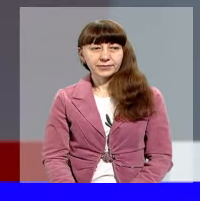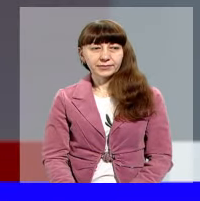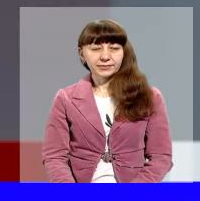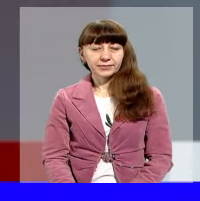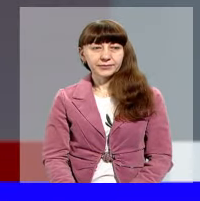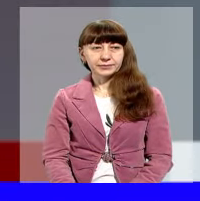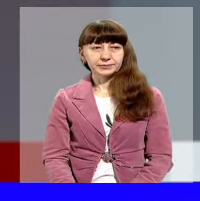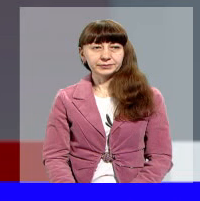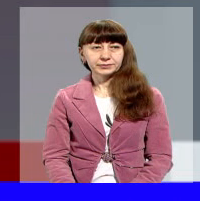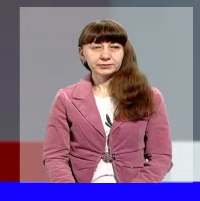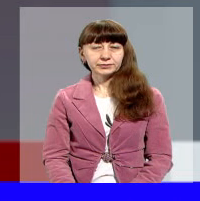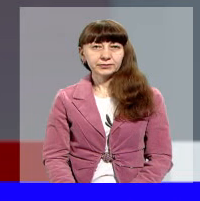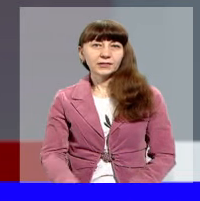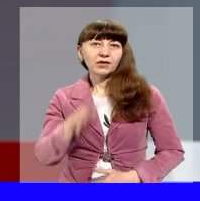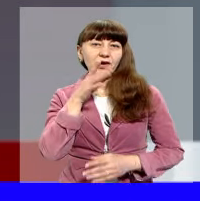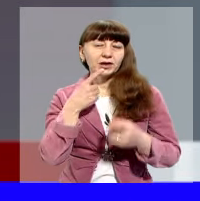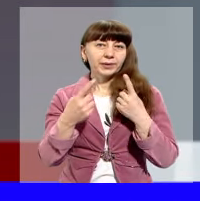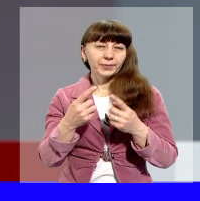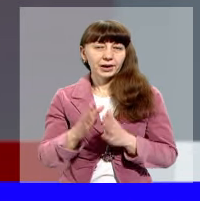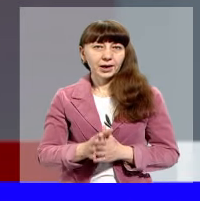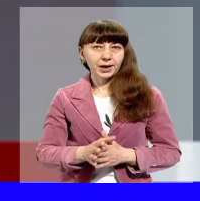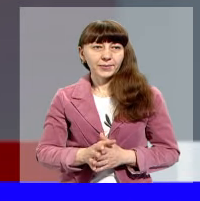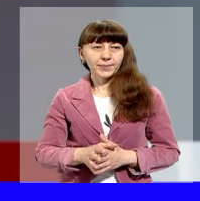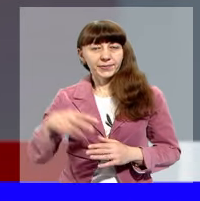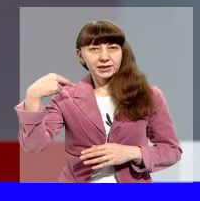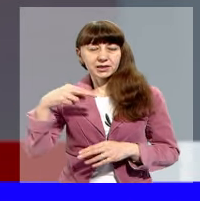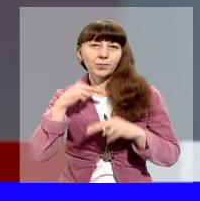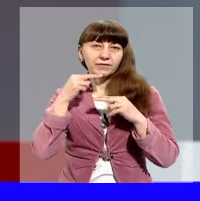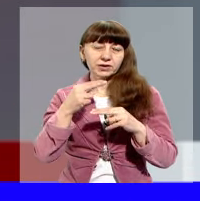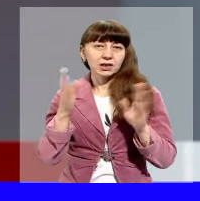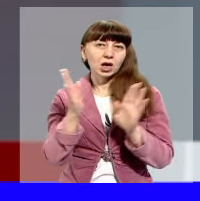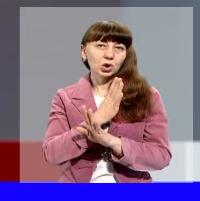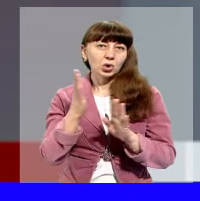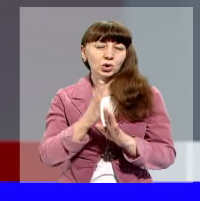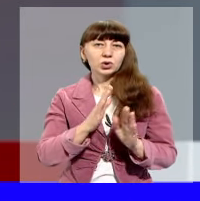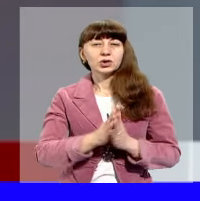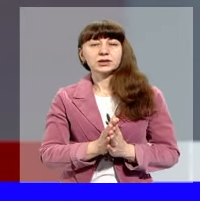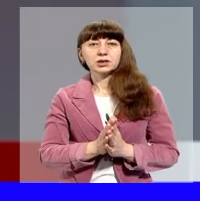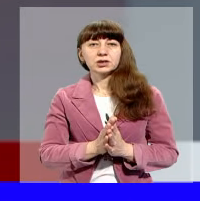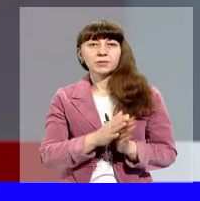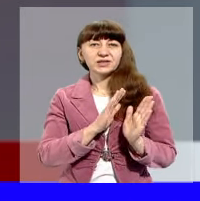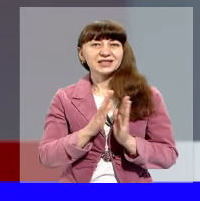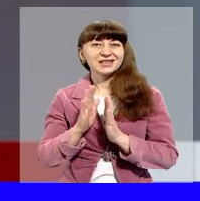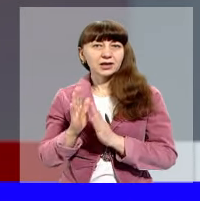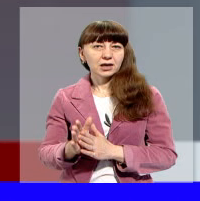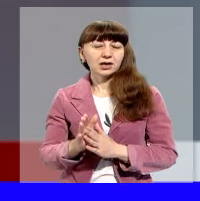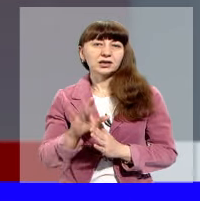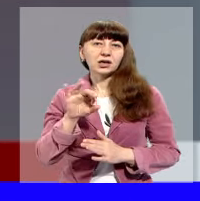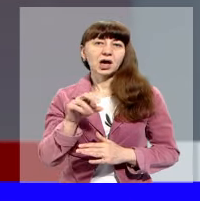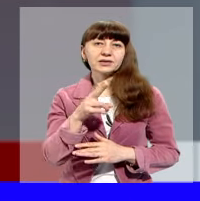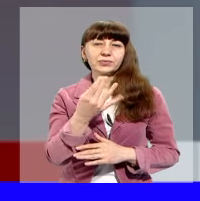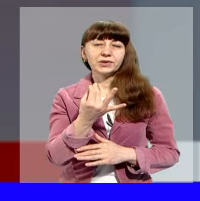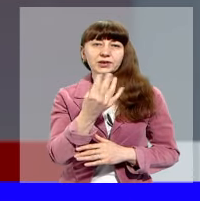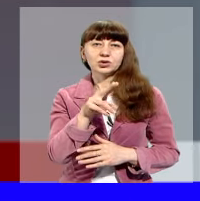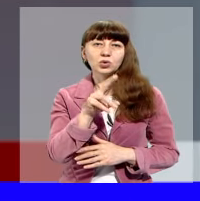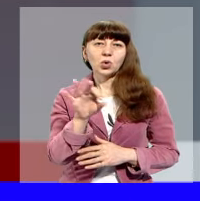Түркі мемлекеттер ұйымының мүмкіндігі жоғары. Ортақ жалпы ішкі өнім 1,5 триллион доллар. Халық саны 160 миллион. Түркі елдері арасында ішкі